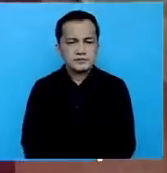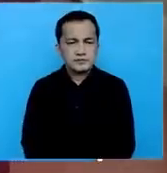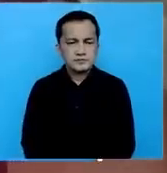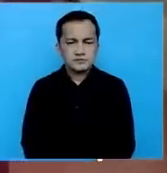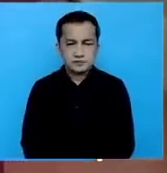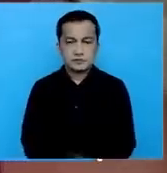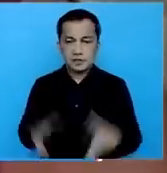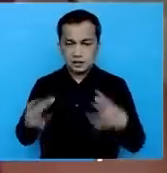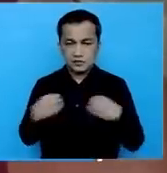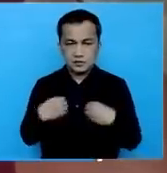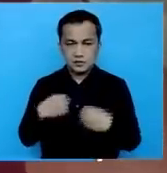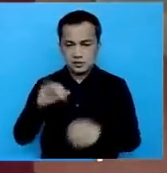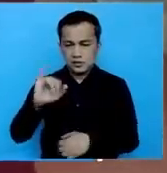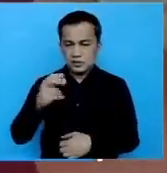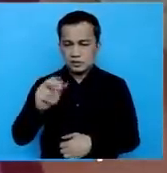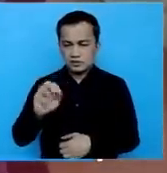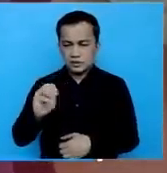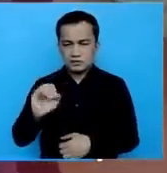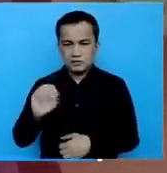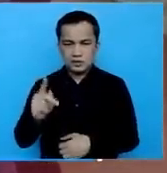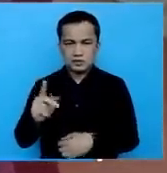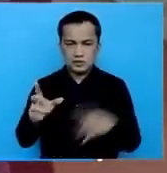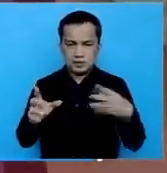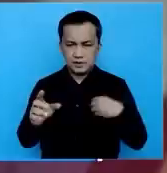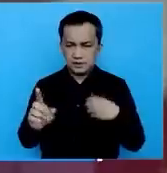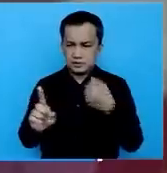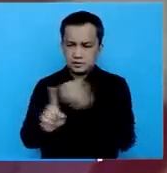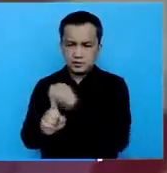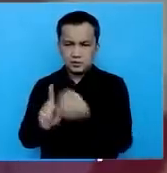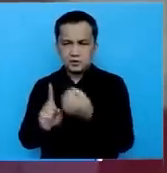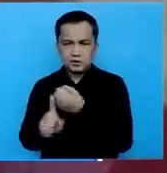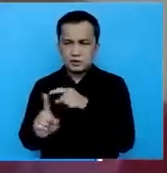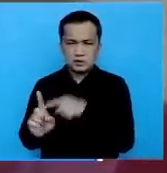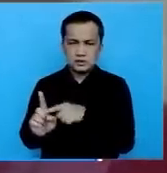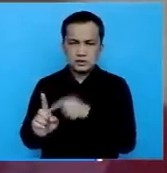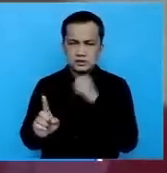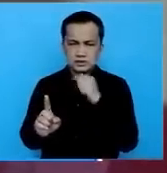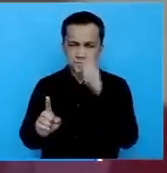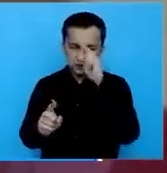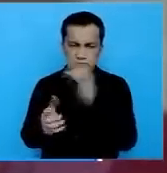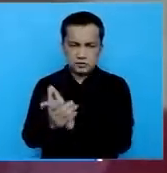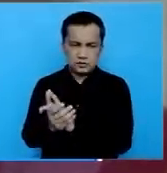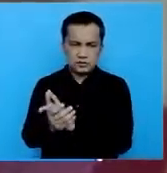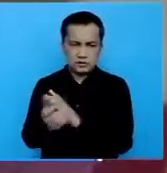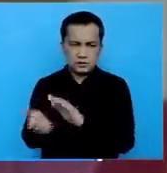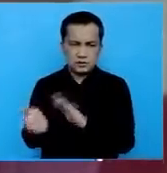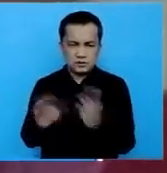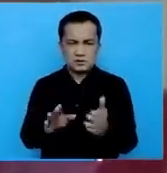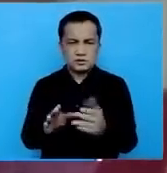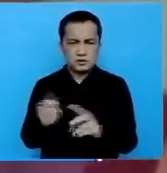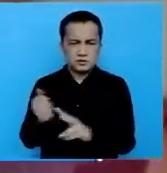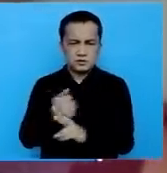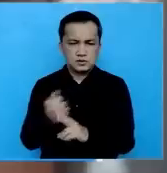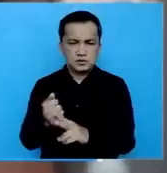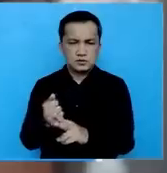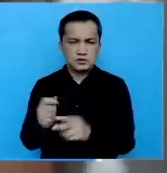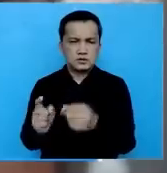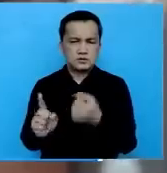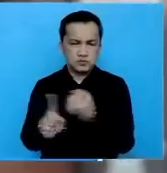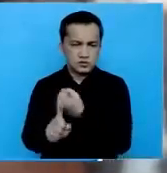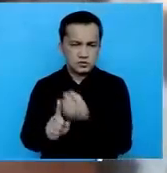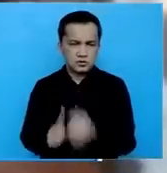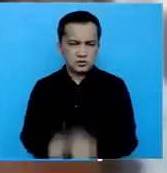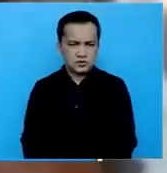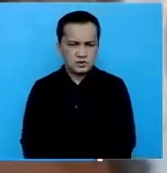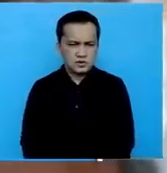Inamin naman ni John Mark ang panununtok kay Patrick pero hindi raw siya naniniwala na namatay ang biktima mula rito. Feeling naman